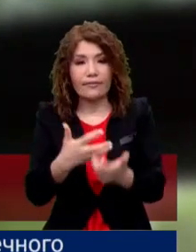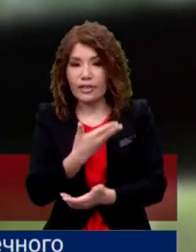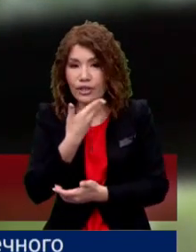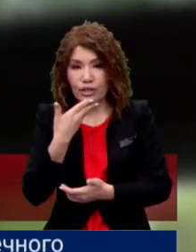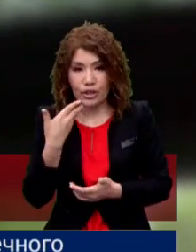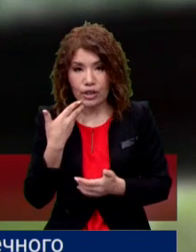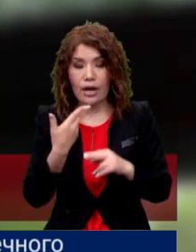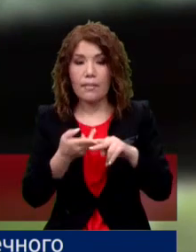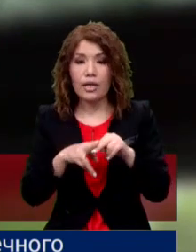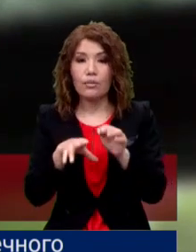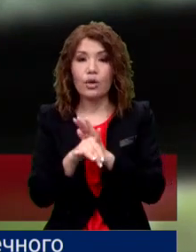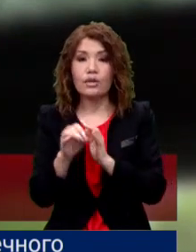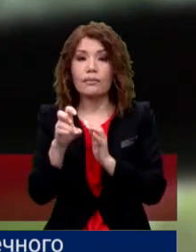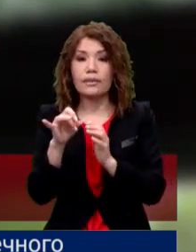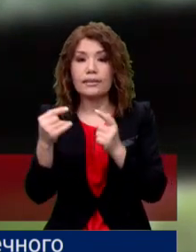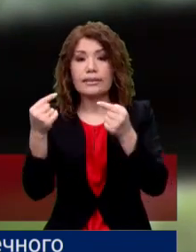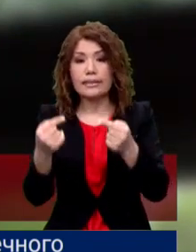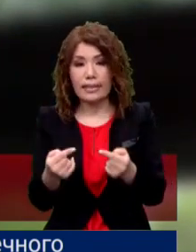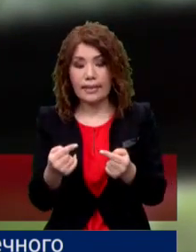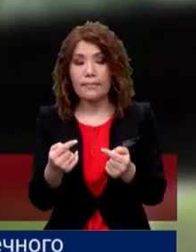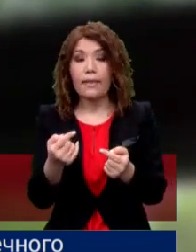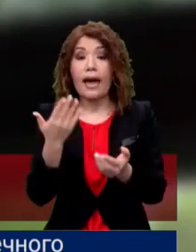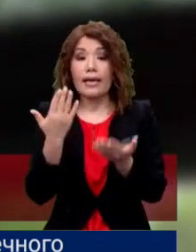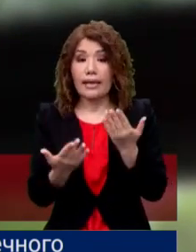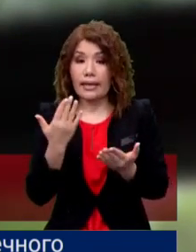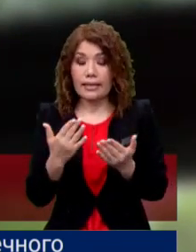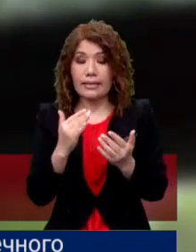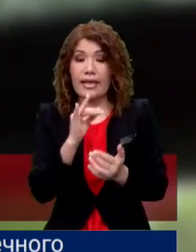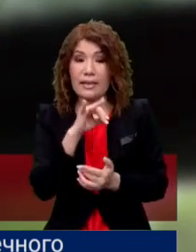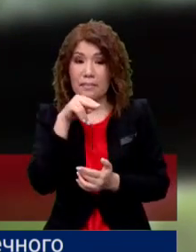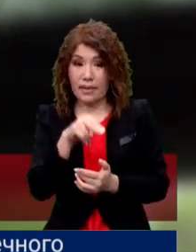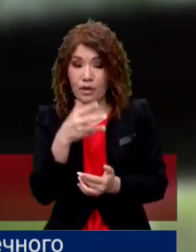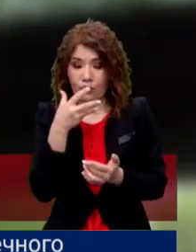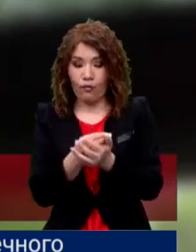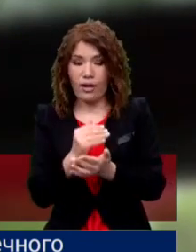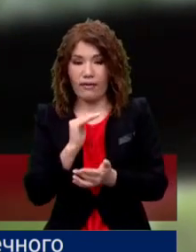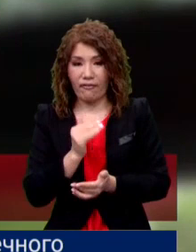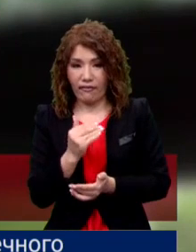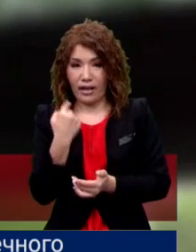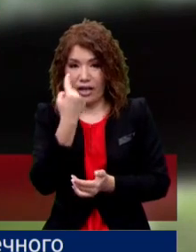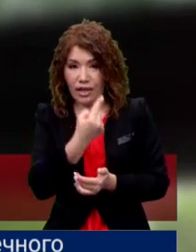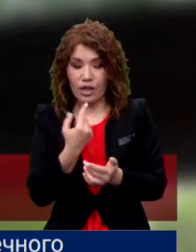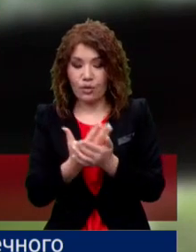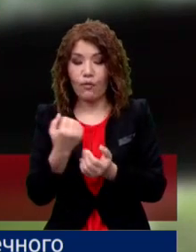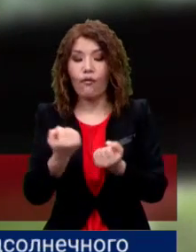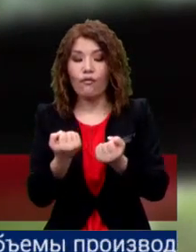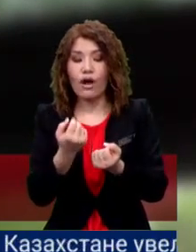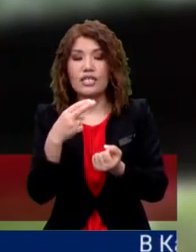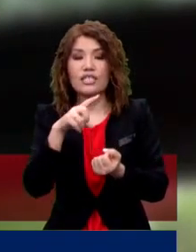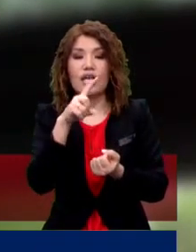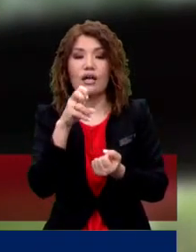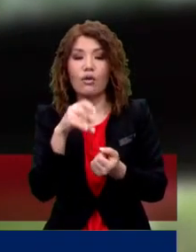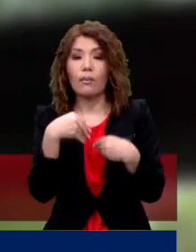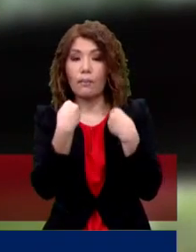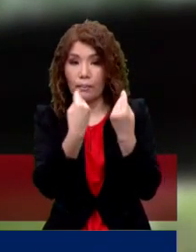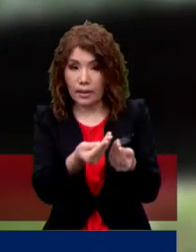Жаңадан ұсынылып отырған тәртіпке байланысты. Ал егер де жеке тұлға өзінің көлігін кепілдікке қойып,